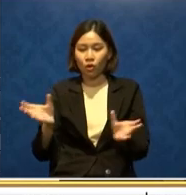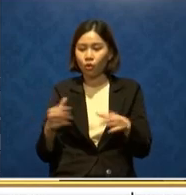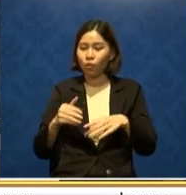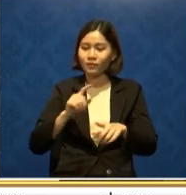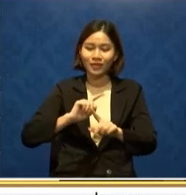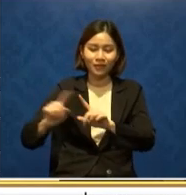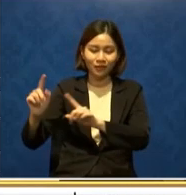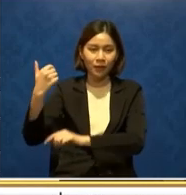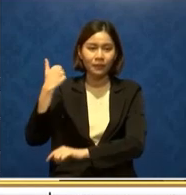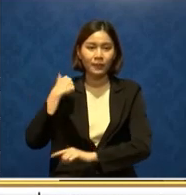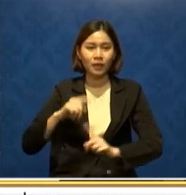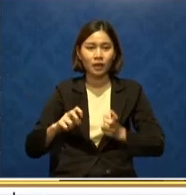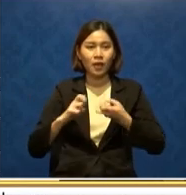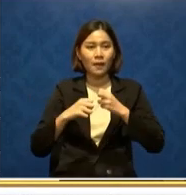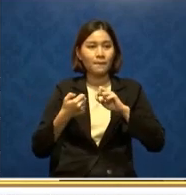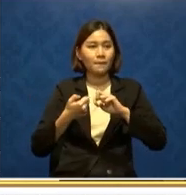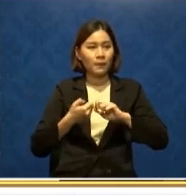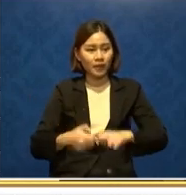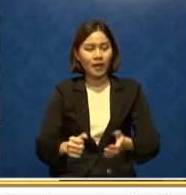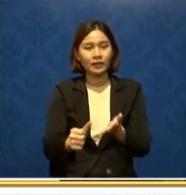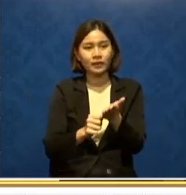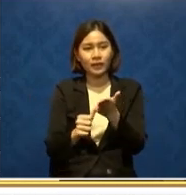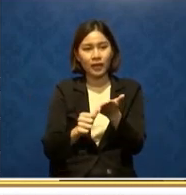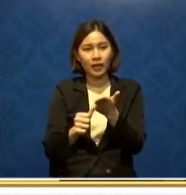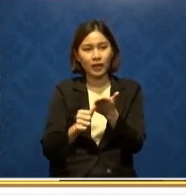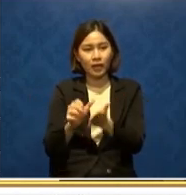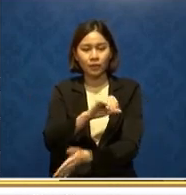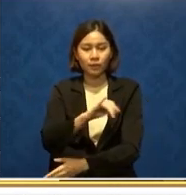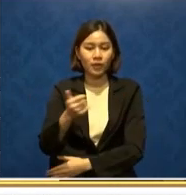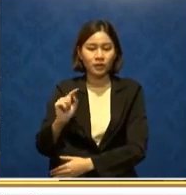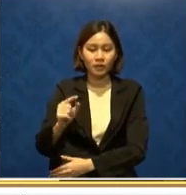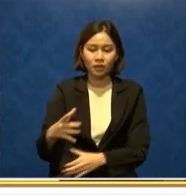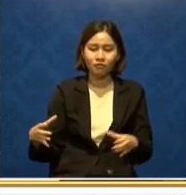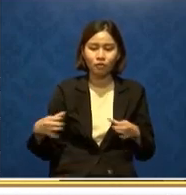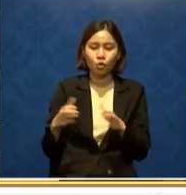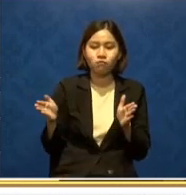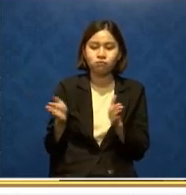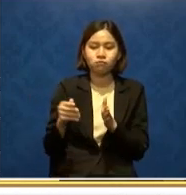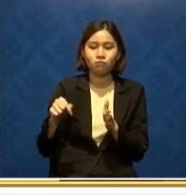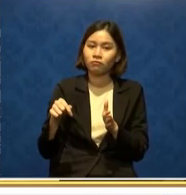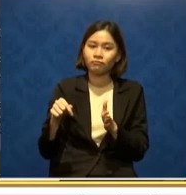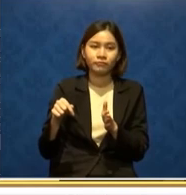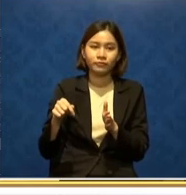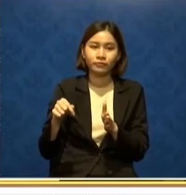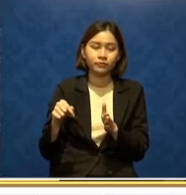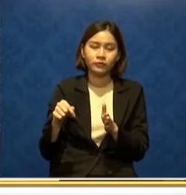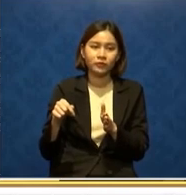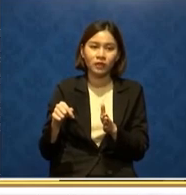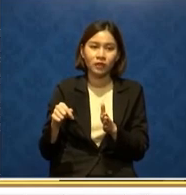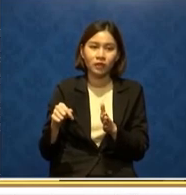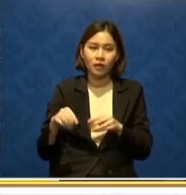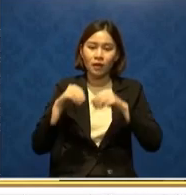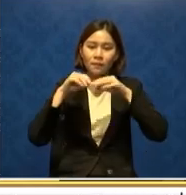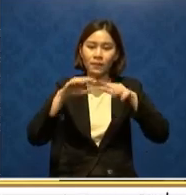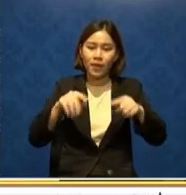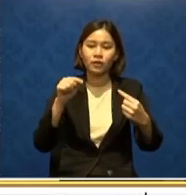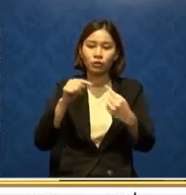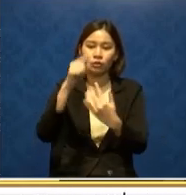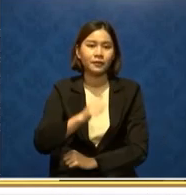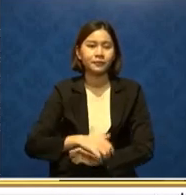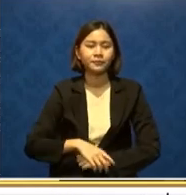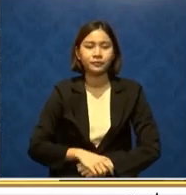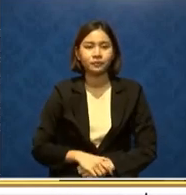ธานแต่ปัญหาที่ได้รับการแก้ไขอาจจะอยู่ในวงแคบๆที่ยังไปไม่ถึงทั่วประเทศไทยของเรานะ